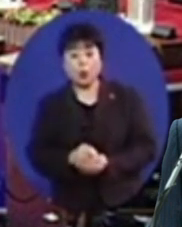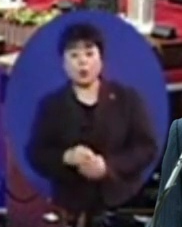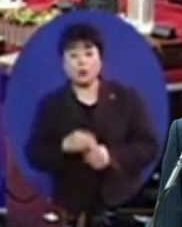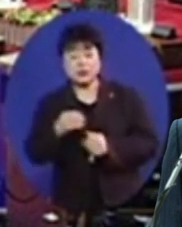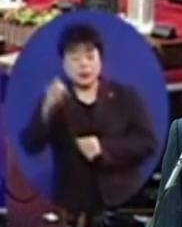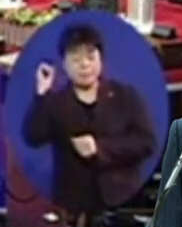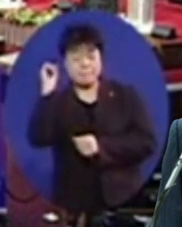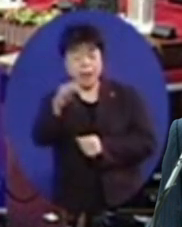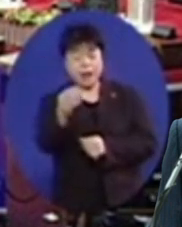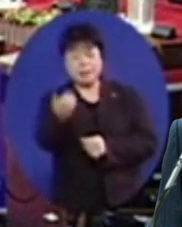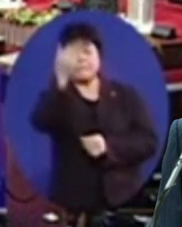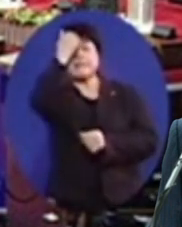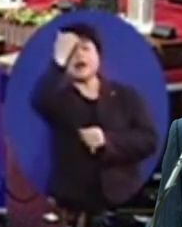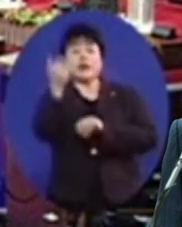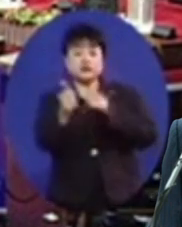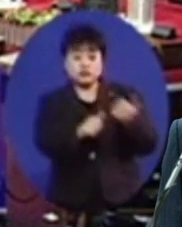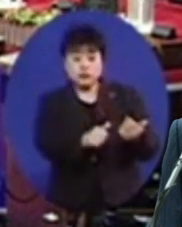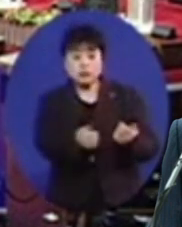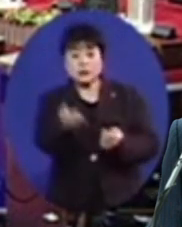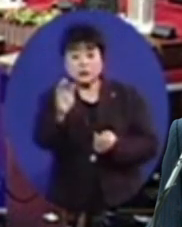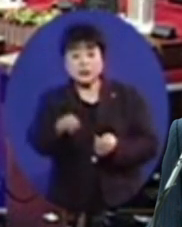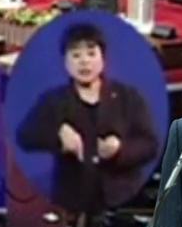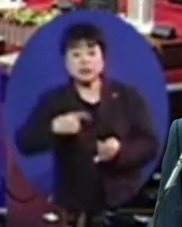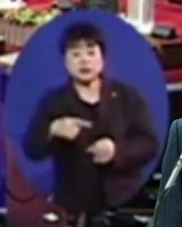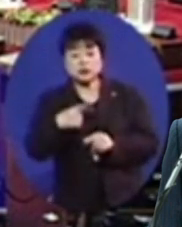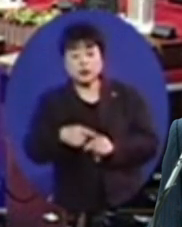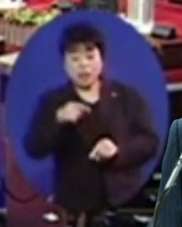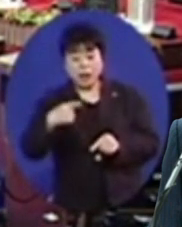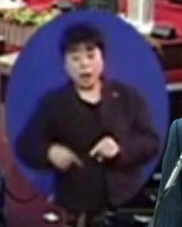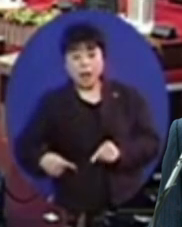이기고 그를 쳐 죽였으나 자기 손에는 칼이 없었더라.